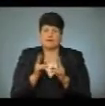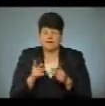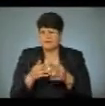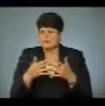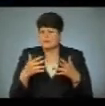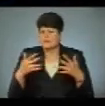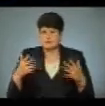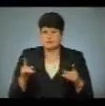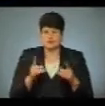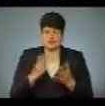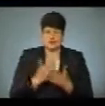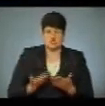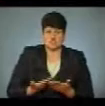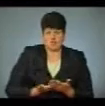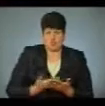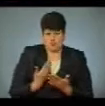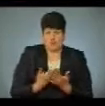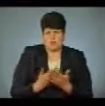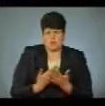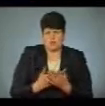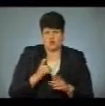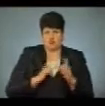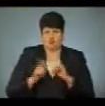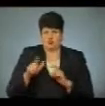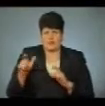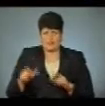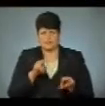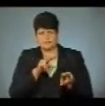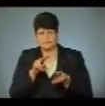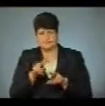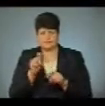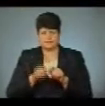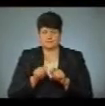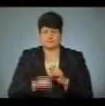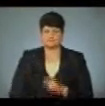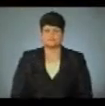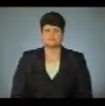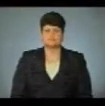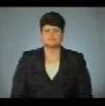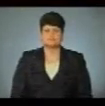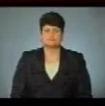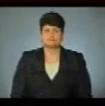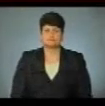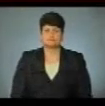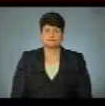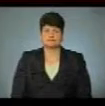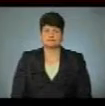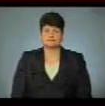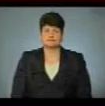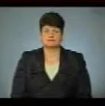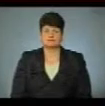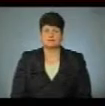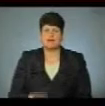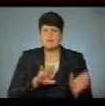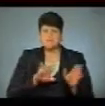які на живому прикладі студенти досліджують. Соломія Струз, Андрій Бодак, новини.